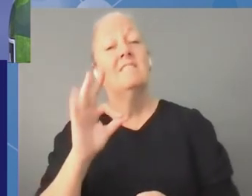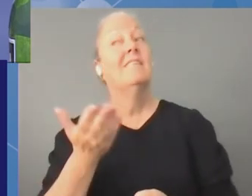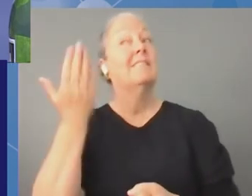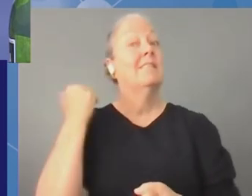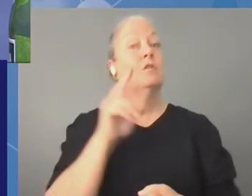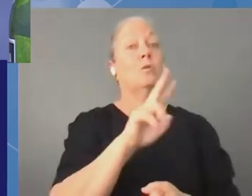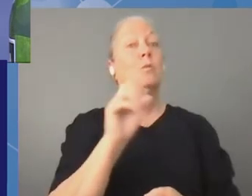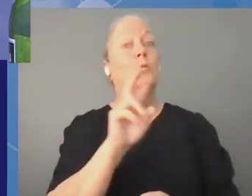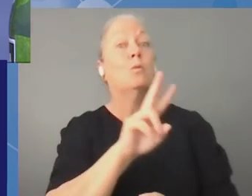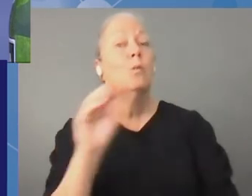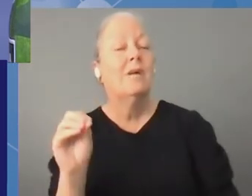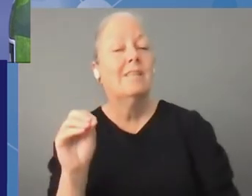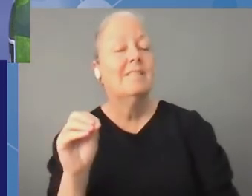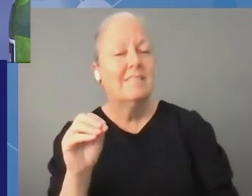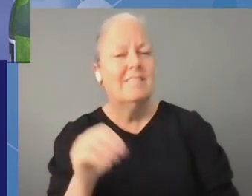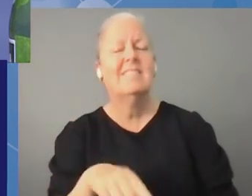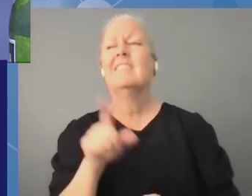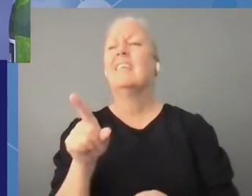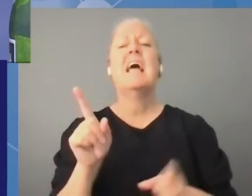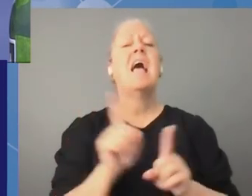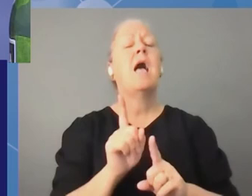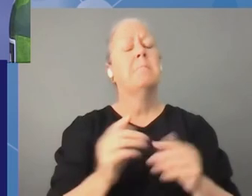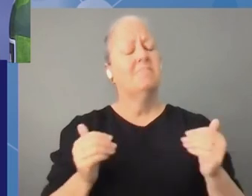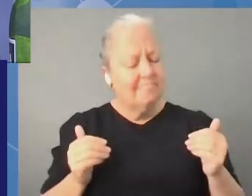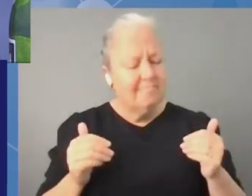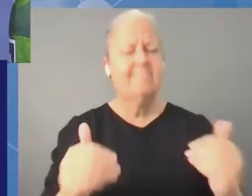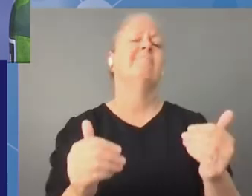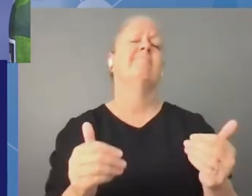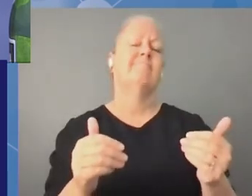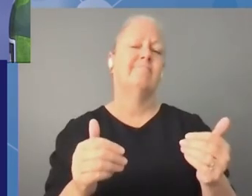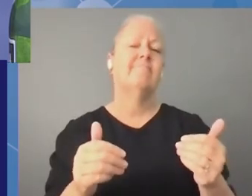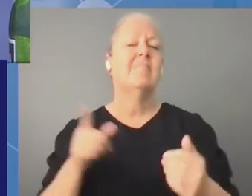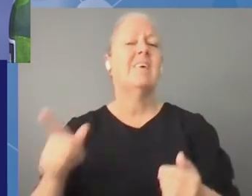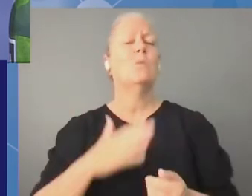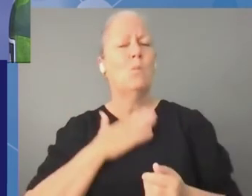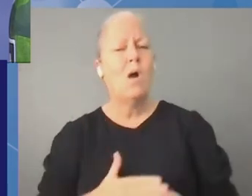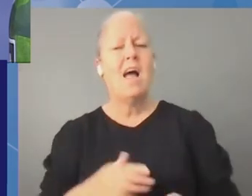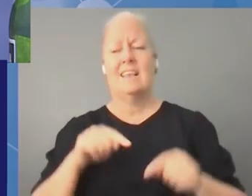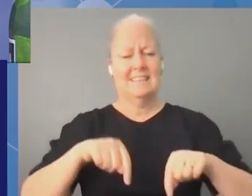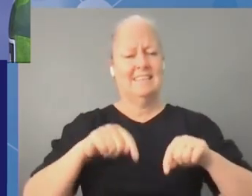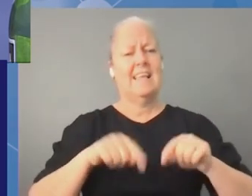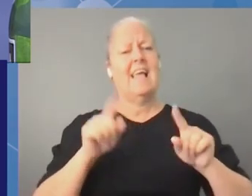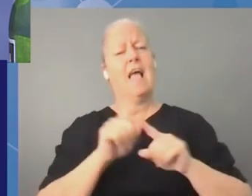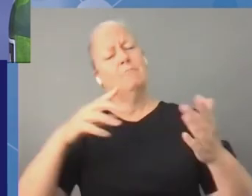谢主办方他们的贡献，他们如此开放的